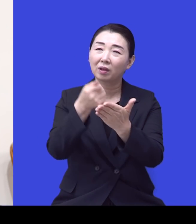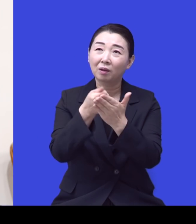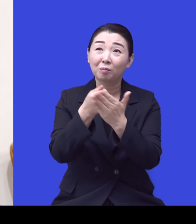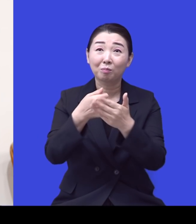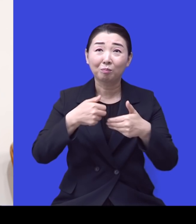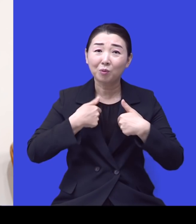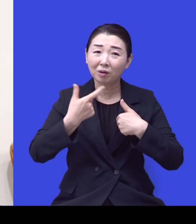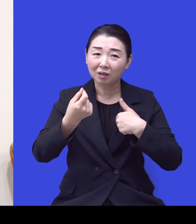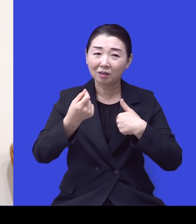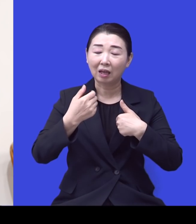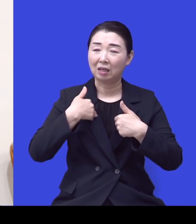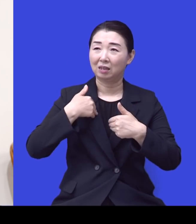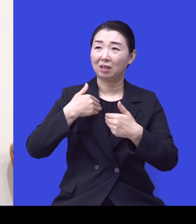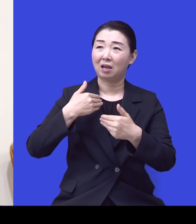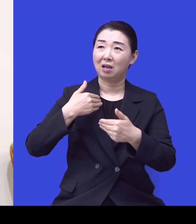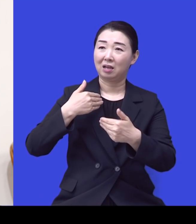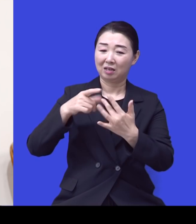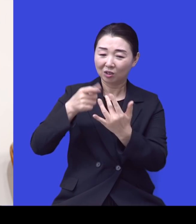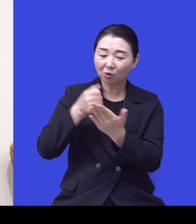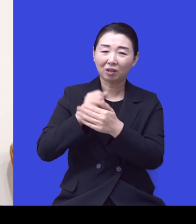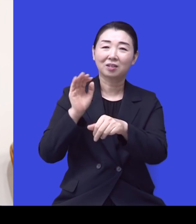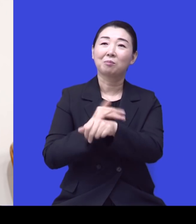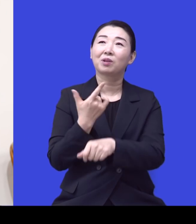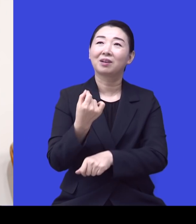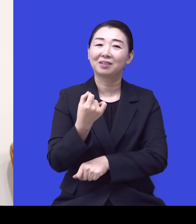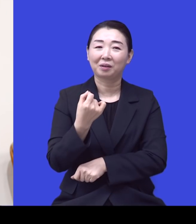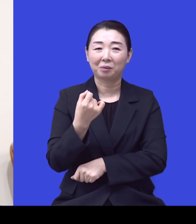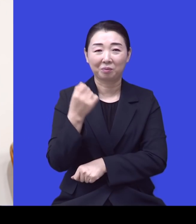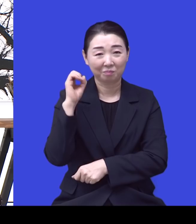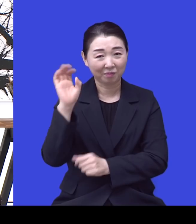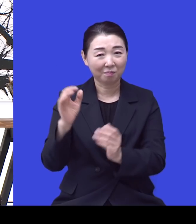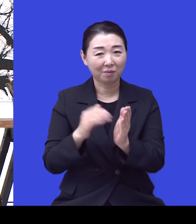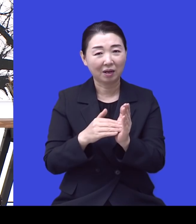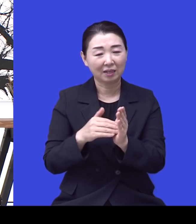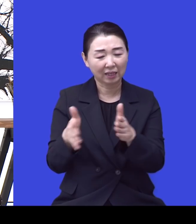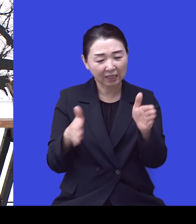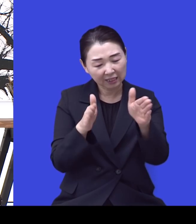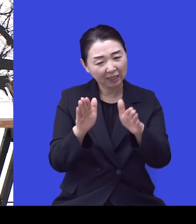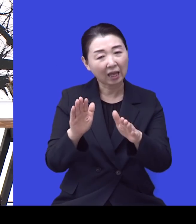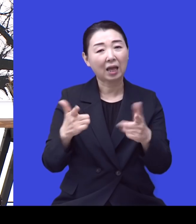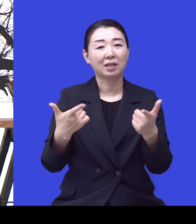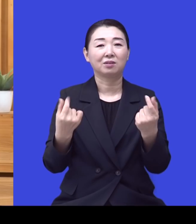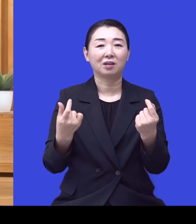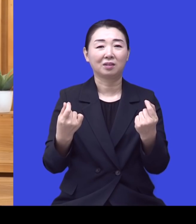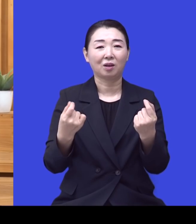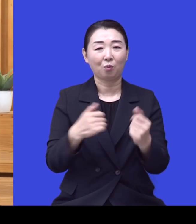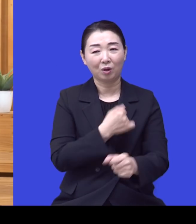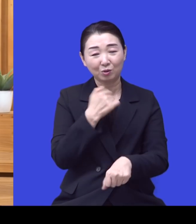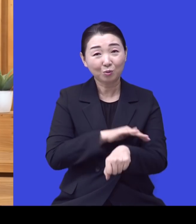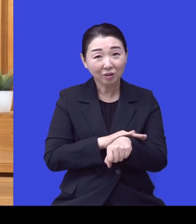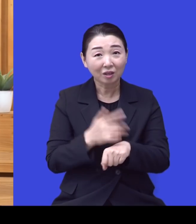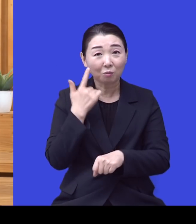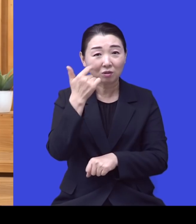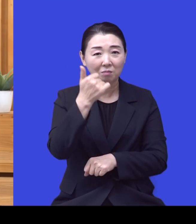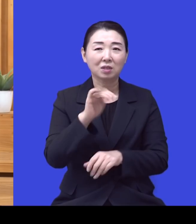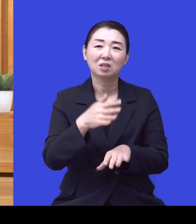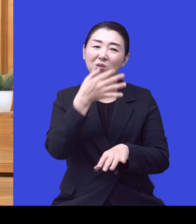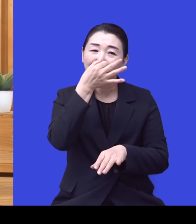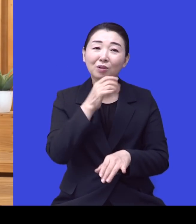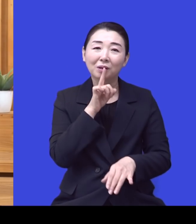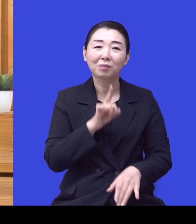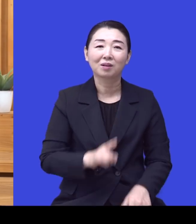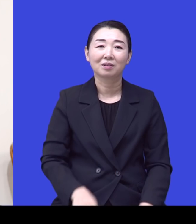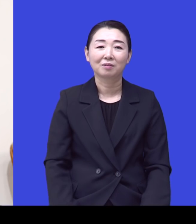않았냐. 잘못 선택하신 것 같다고. 저는 이 길이 아닌 것 같다. 그렇게 순종 잘하시던 목사님도 네, 너무 힘든 것 같다 해서